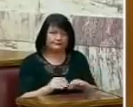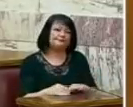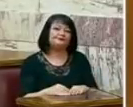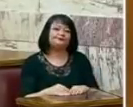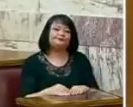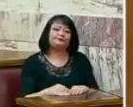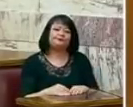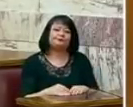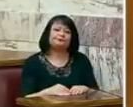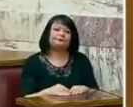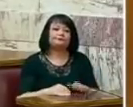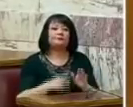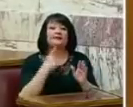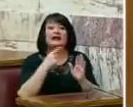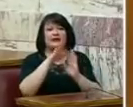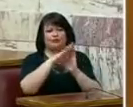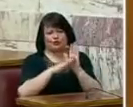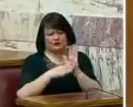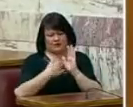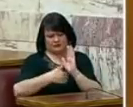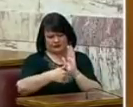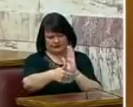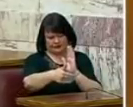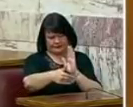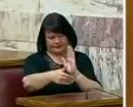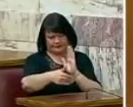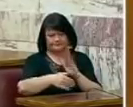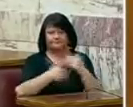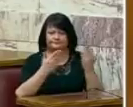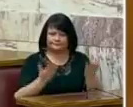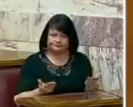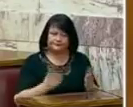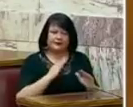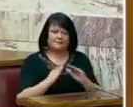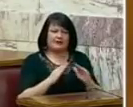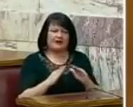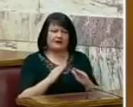ένα προγραμματισμό και λέει είναι Μάρτις του